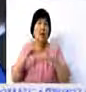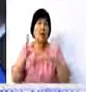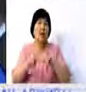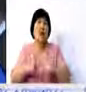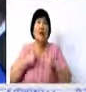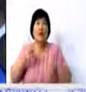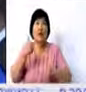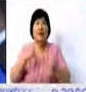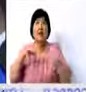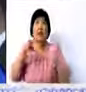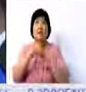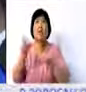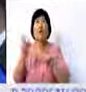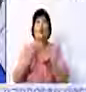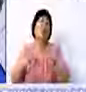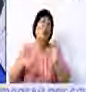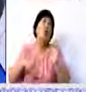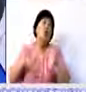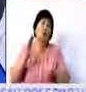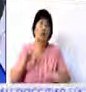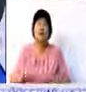напряженных состязания вошел в тройку лучших